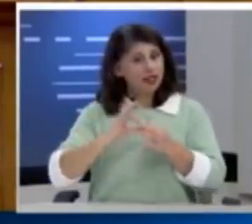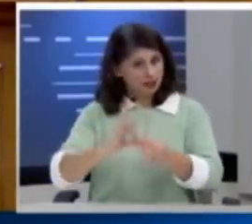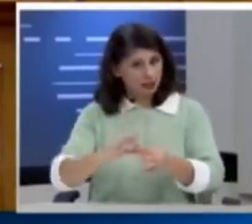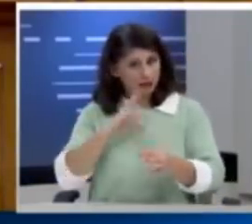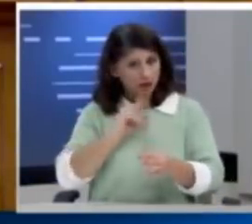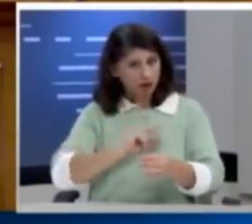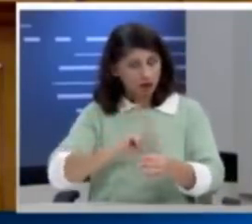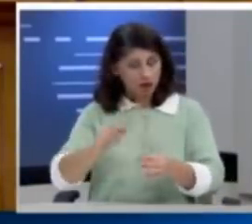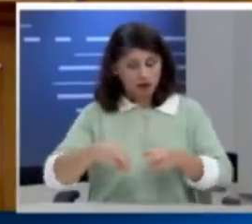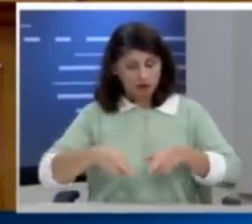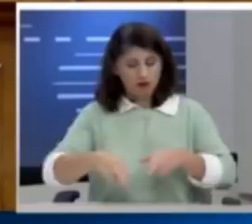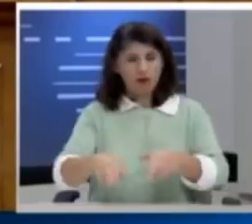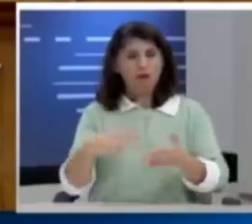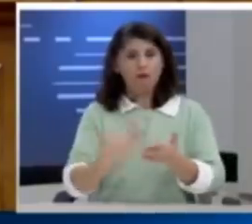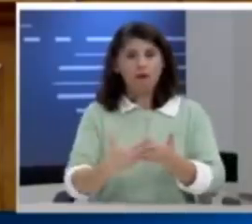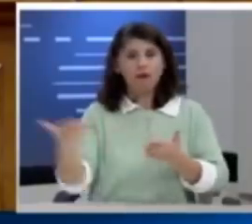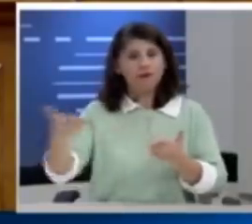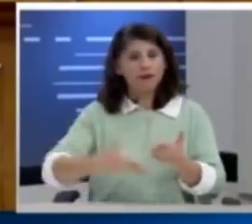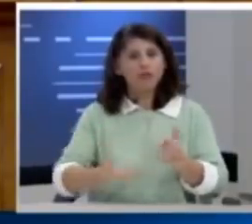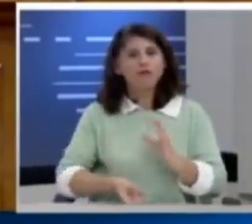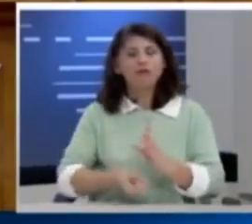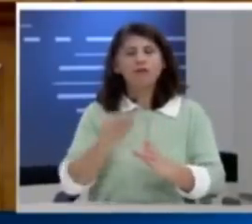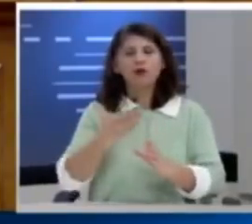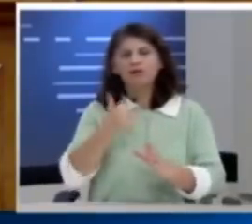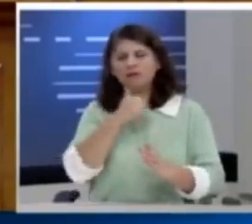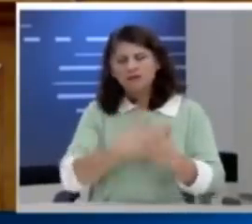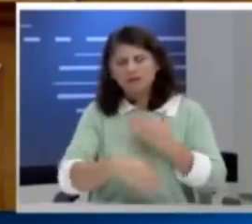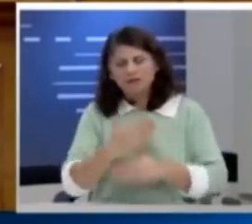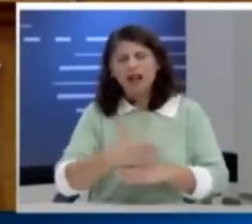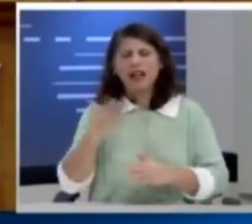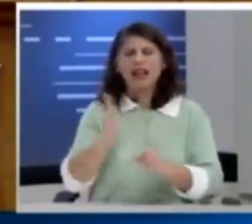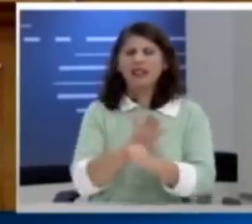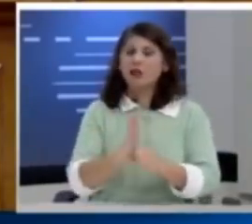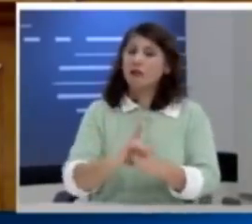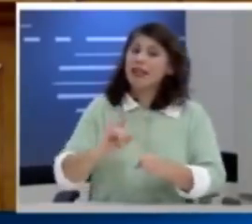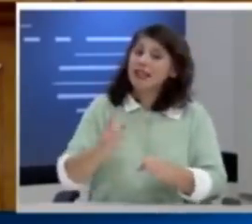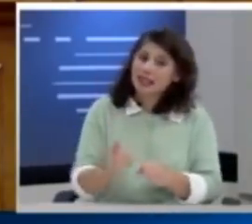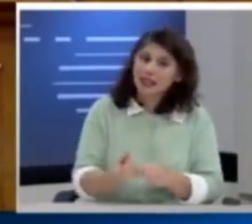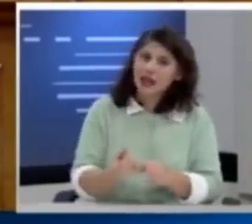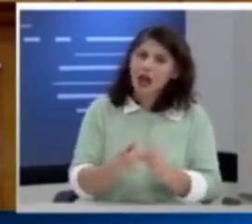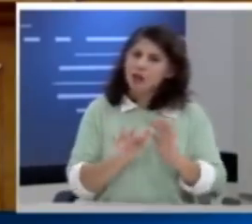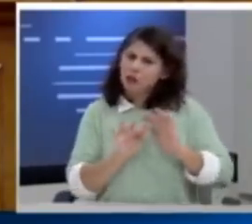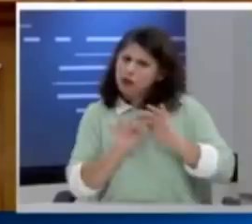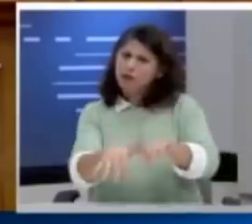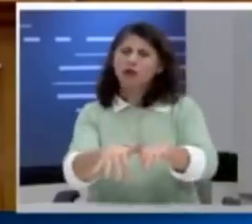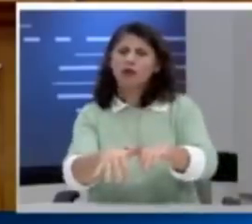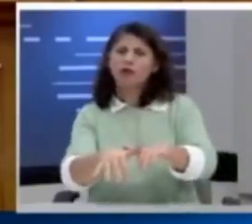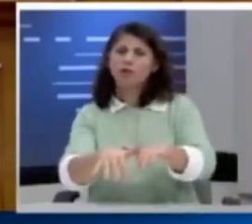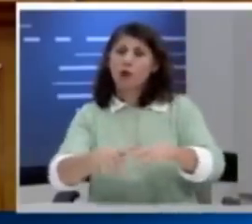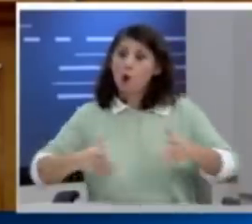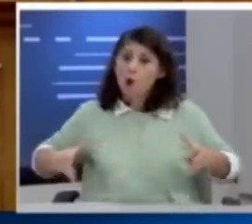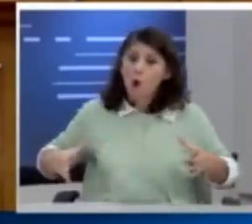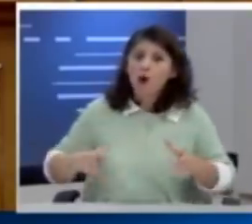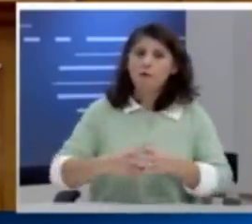δρόμο που αποδεδειγμένα φέρνει νέα δεινά καταστροφές ή θα αντεπιτεθούμε